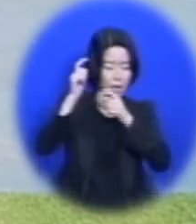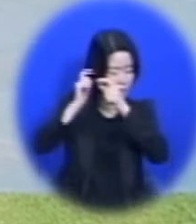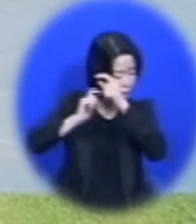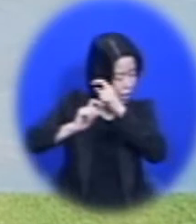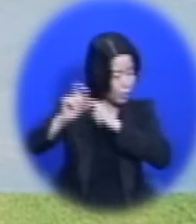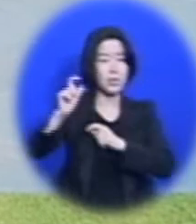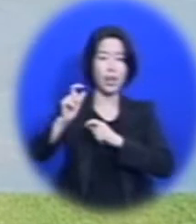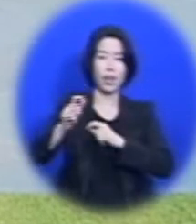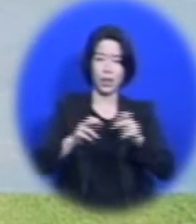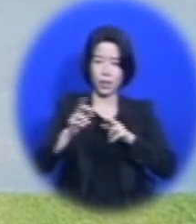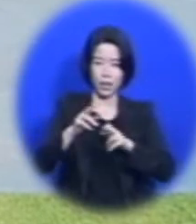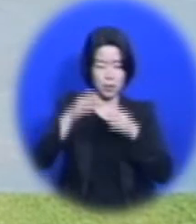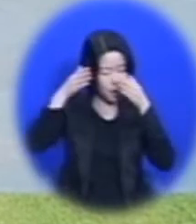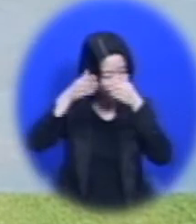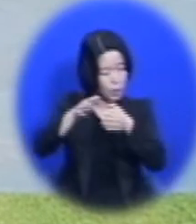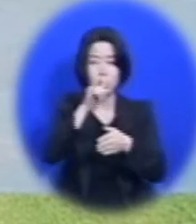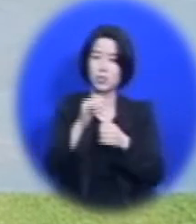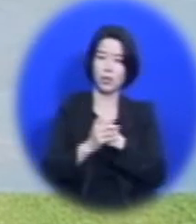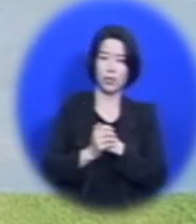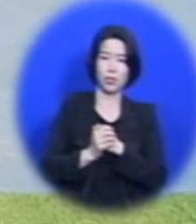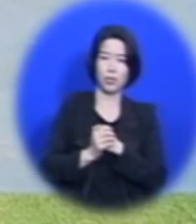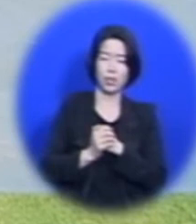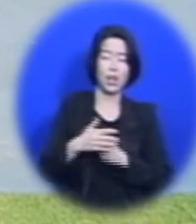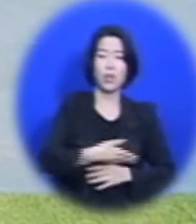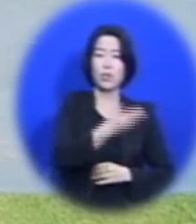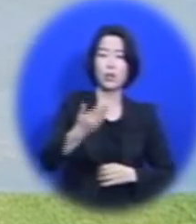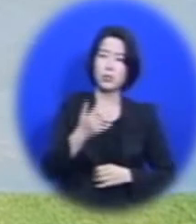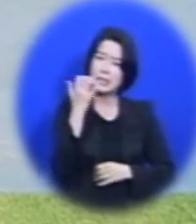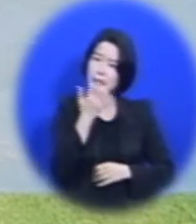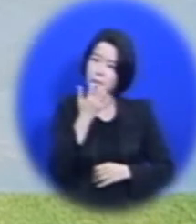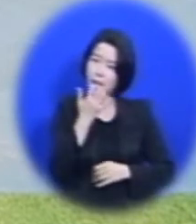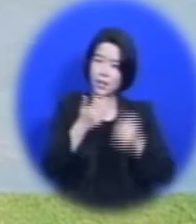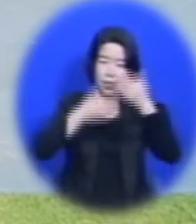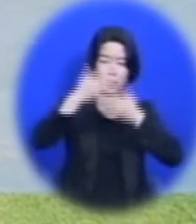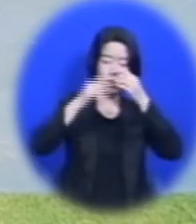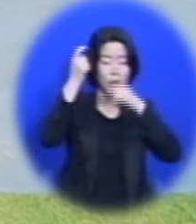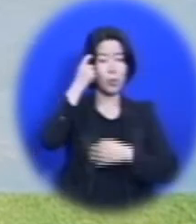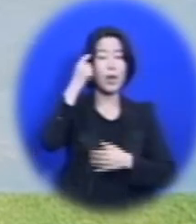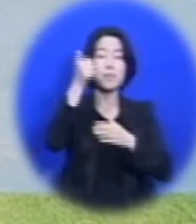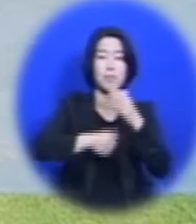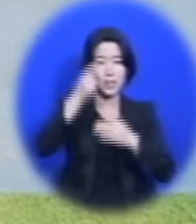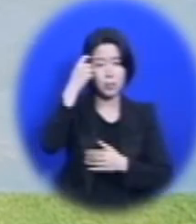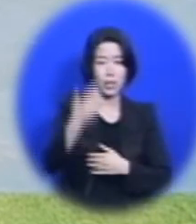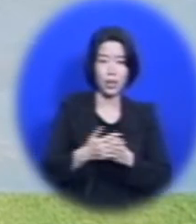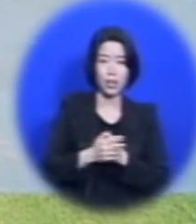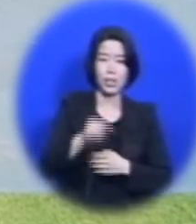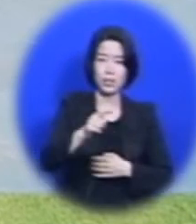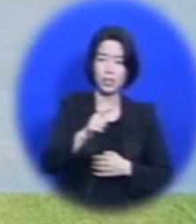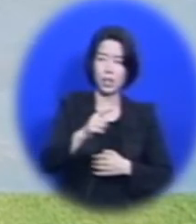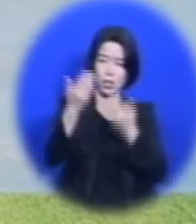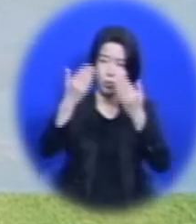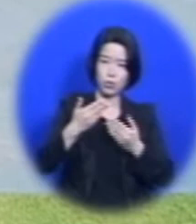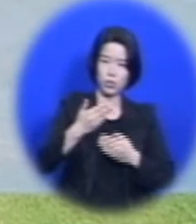잠도 안 자고 그 게임에 몰두하는 거예요. 여러분, 음란한 영상에 왜 빠집니까? 그게 주는